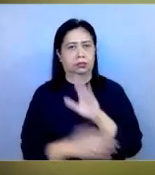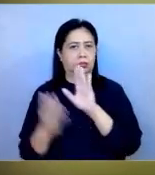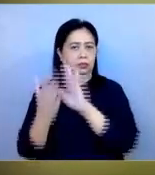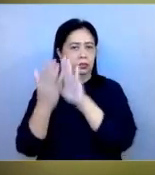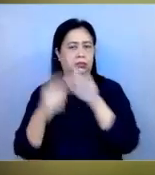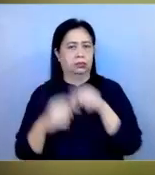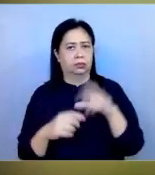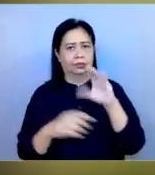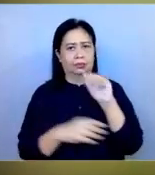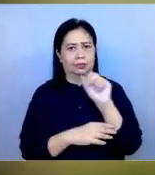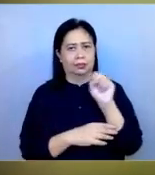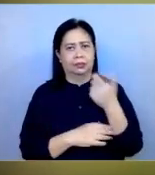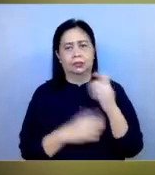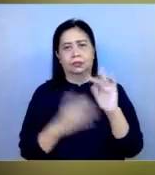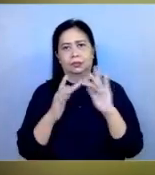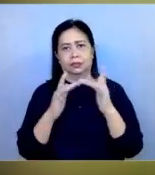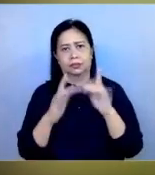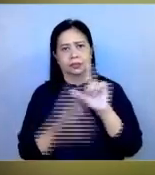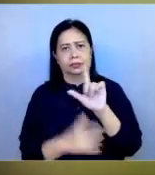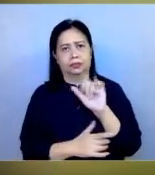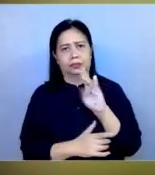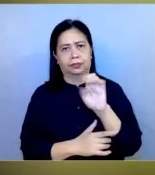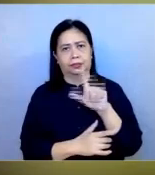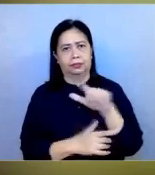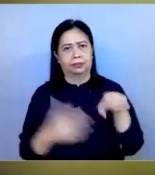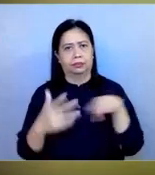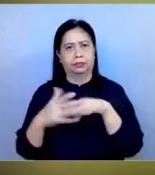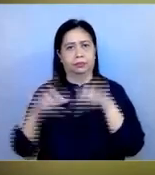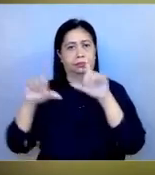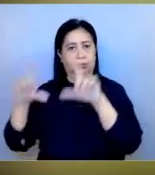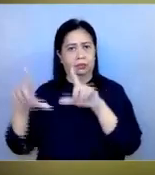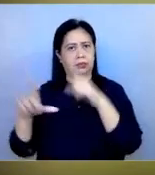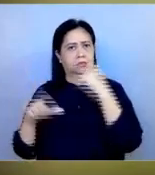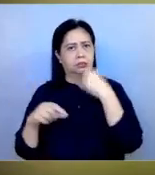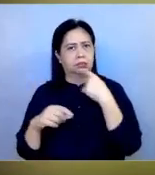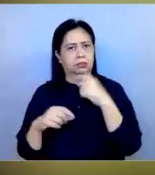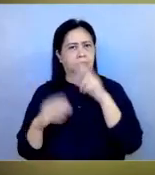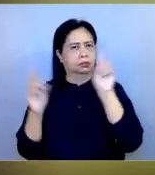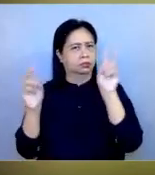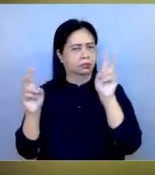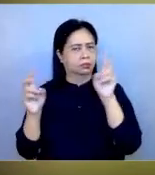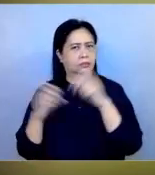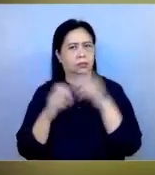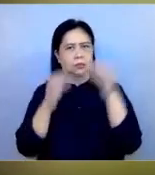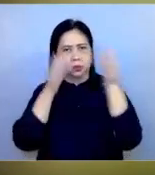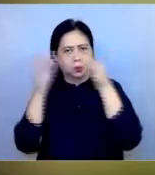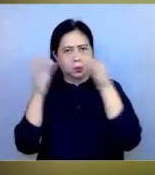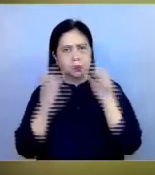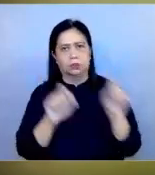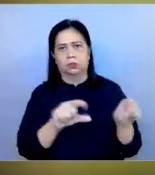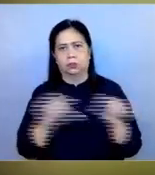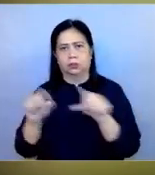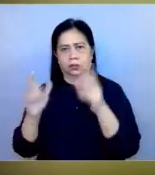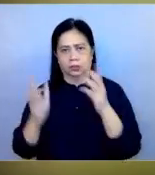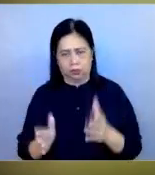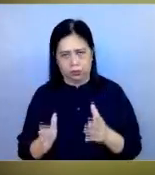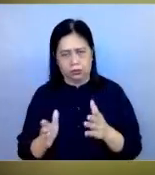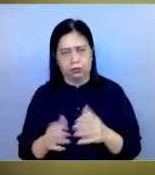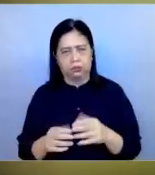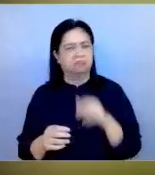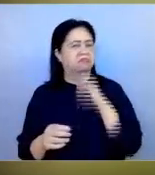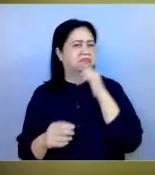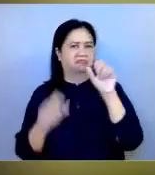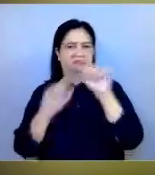kasong cyberlibel na isinampa ni Tupas matapos umano siyang bansagan ni Bello na drug dealer. Hindi na lang ikinagulat ni Bello